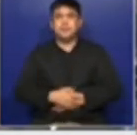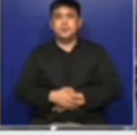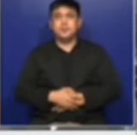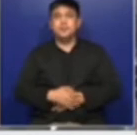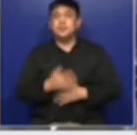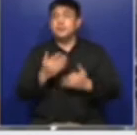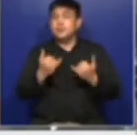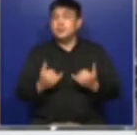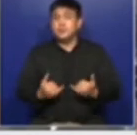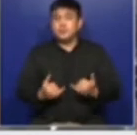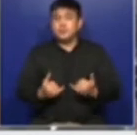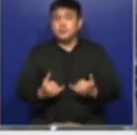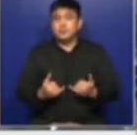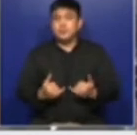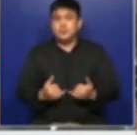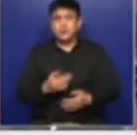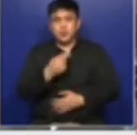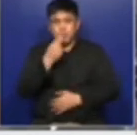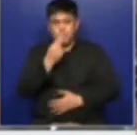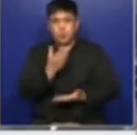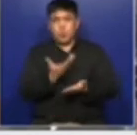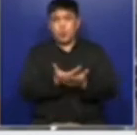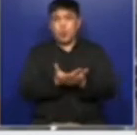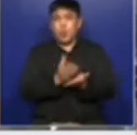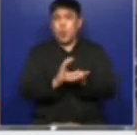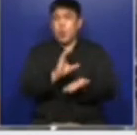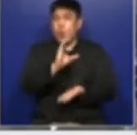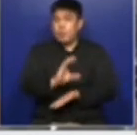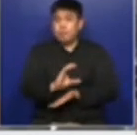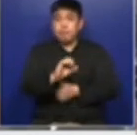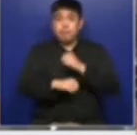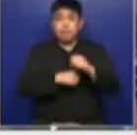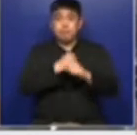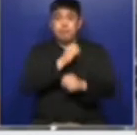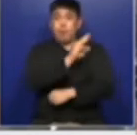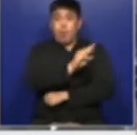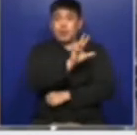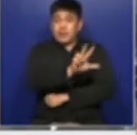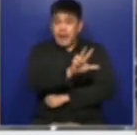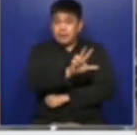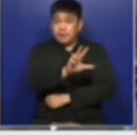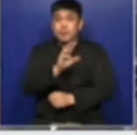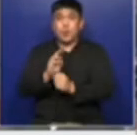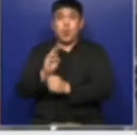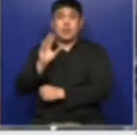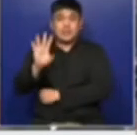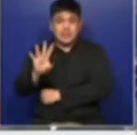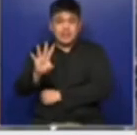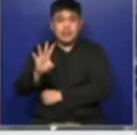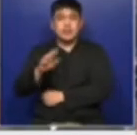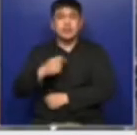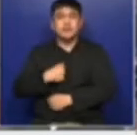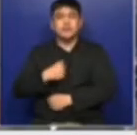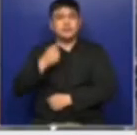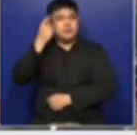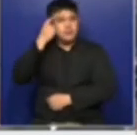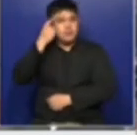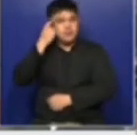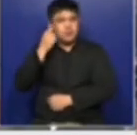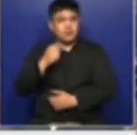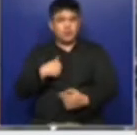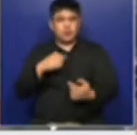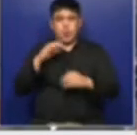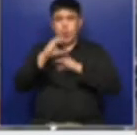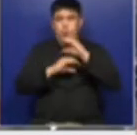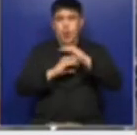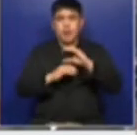ซึ่งจากการที่สังเกตงบปี 63-64 หรืองบที่ผ่านมานะครับเราจะมุ่งเน้นในเมกะโปรเจ